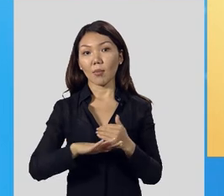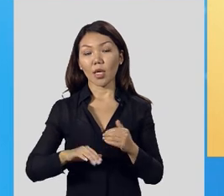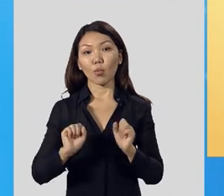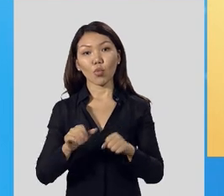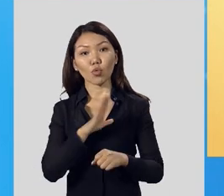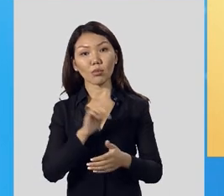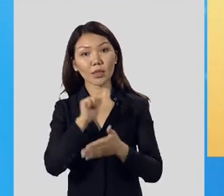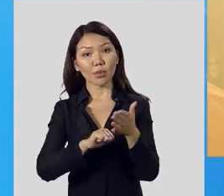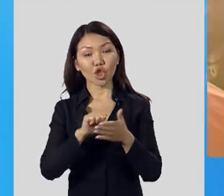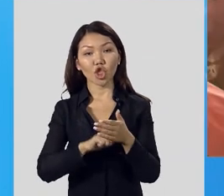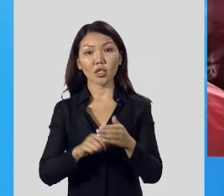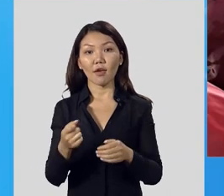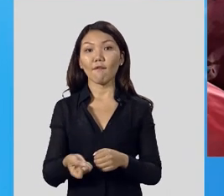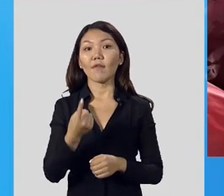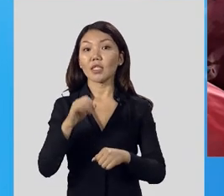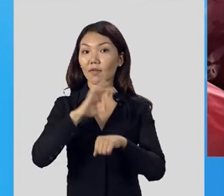заболеваний.